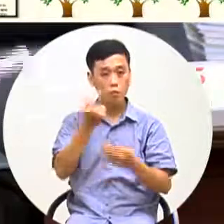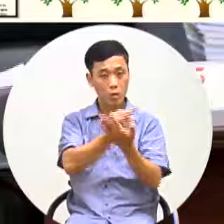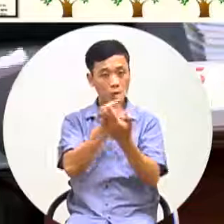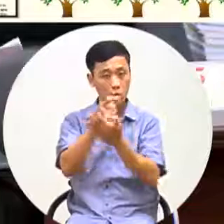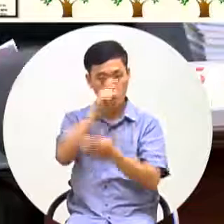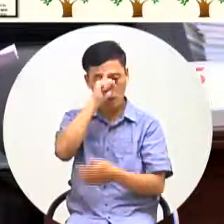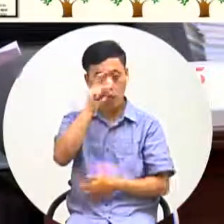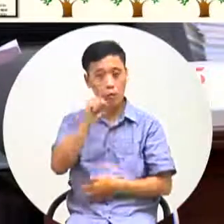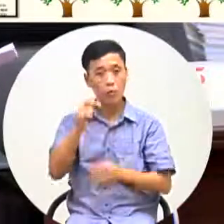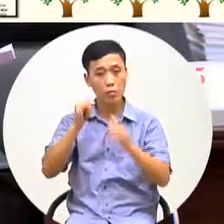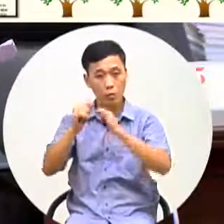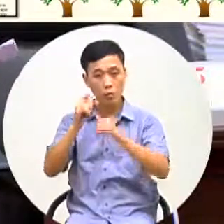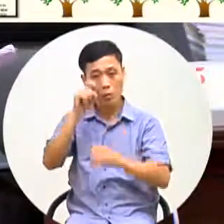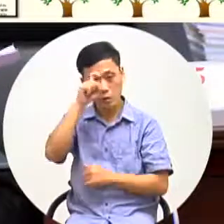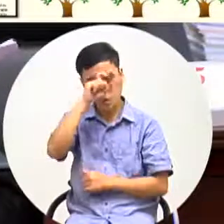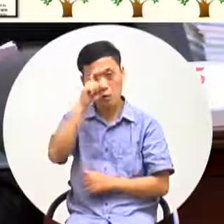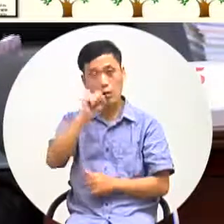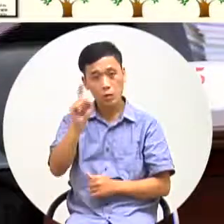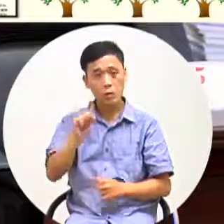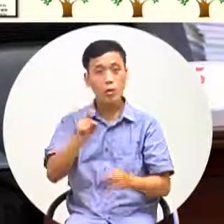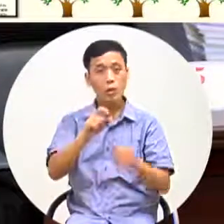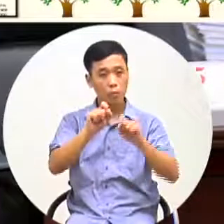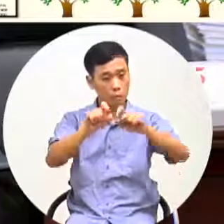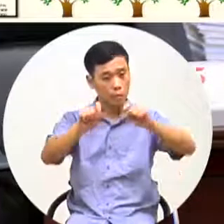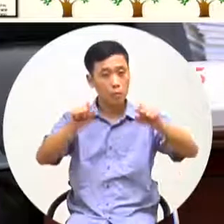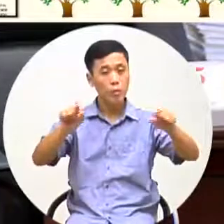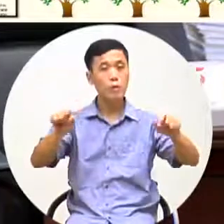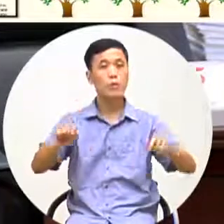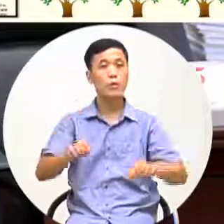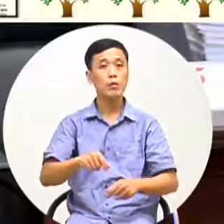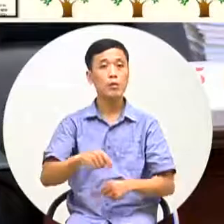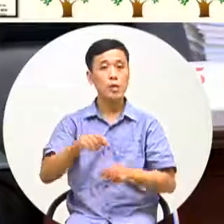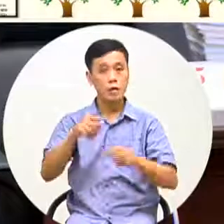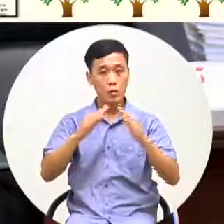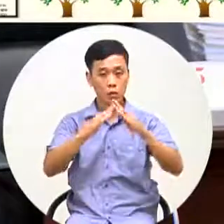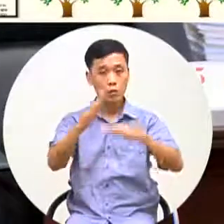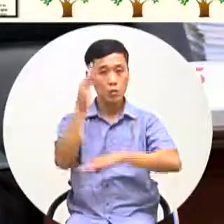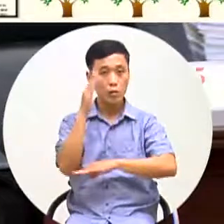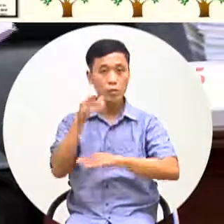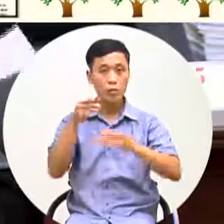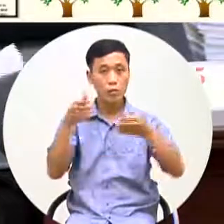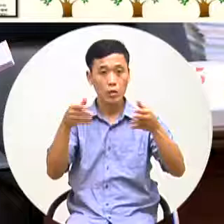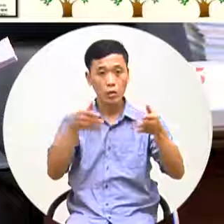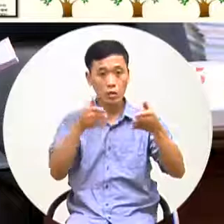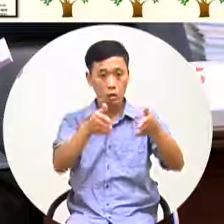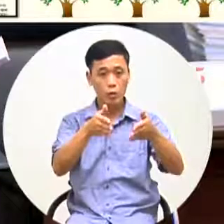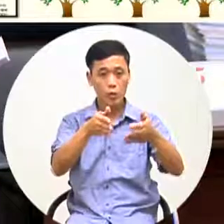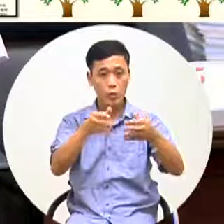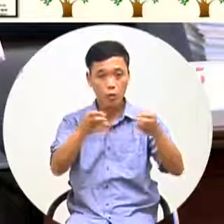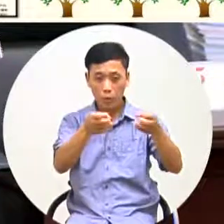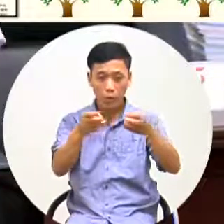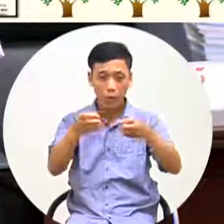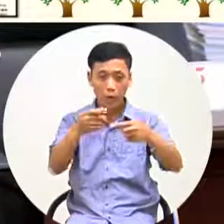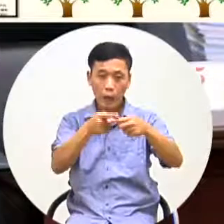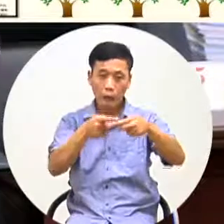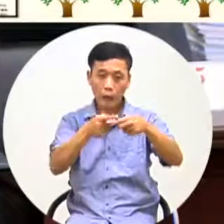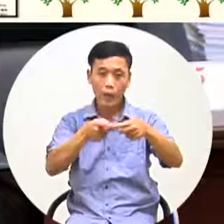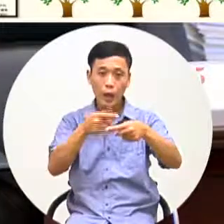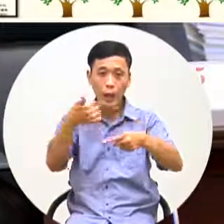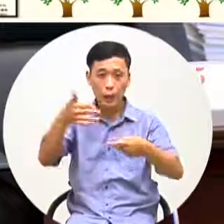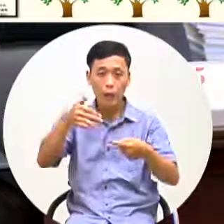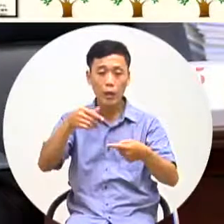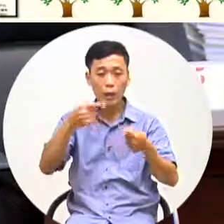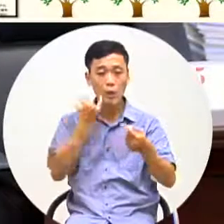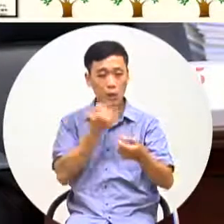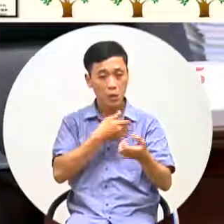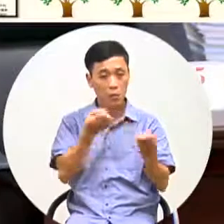方面都不一样。那市政府在半妥协的状况底下，通常呢就会有很多的情形发生。那但是呢，